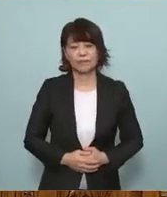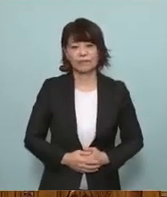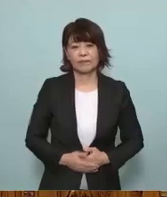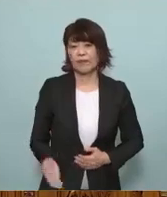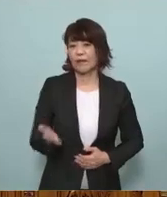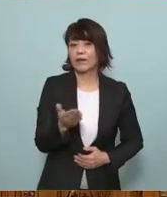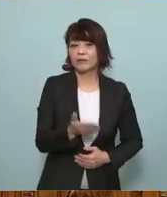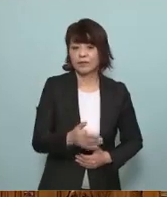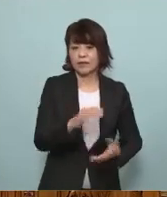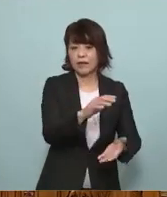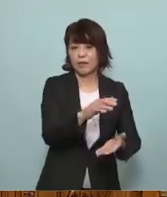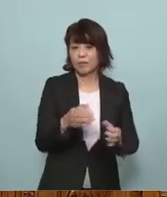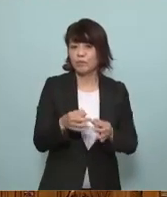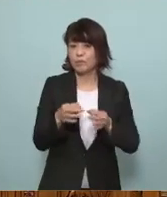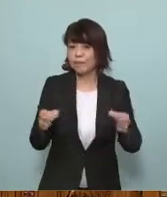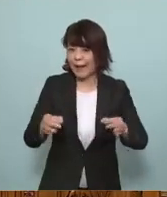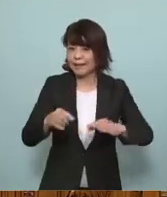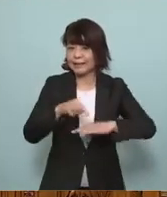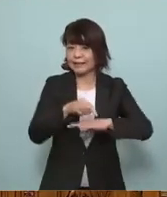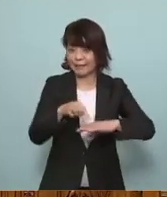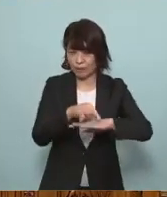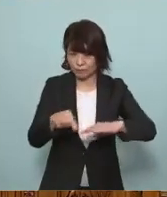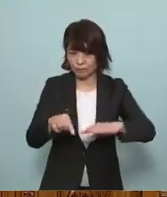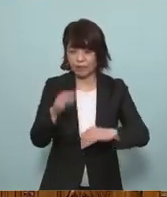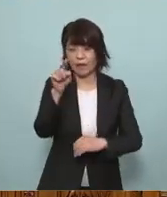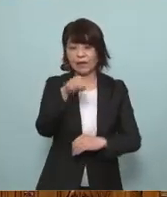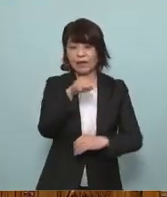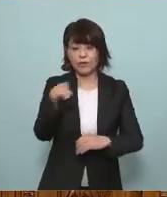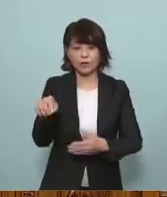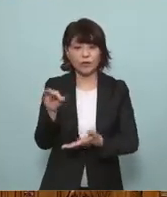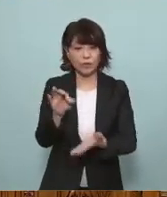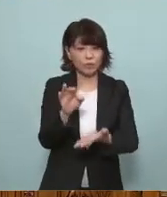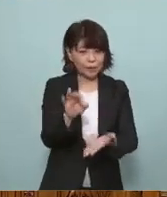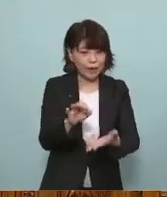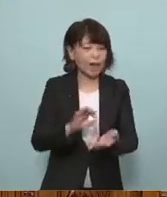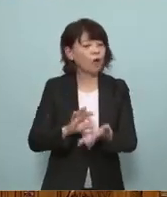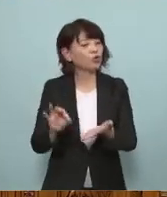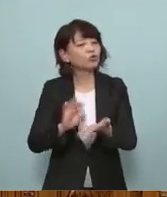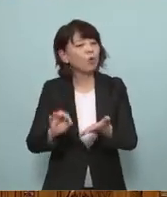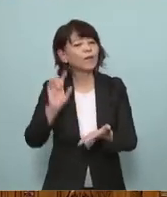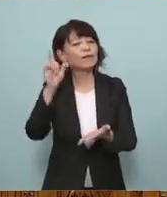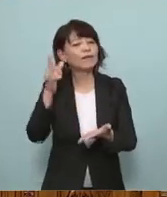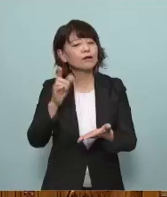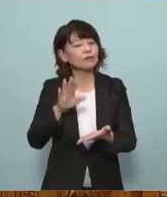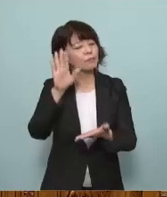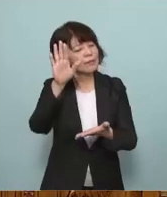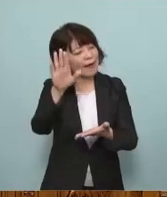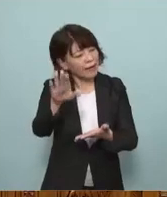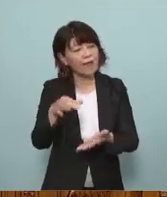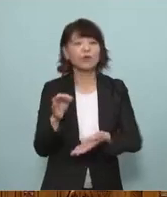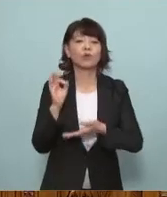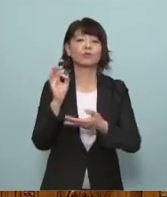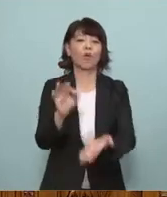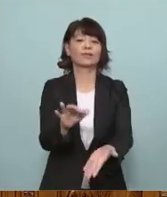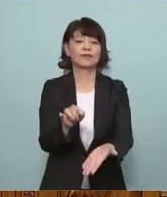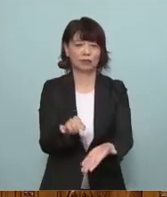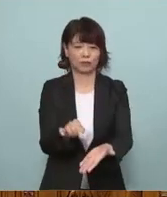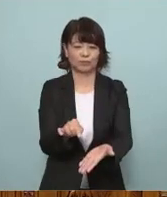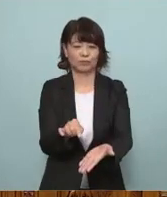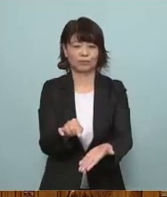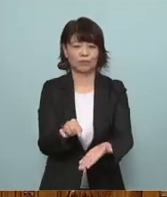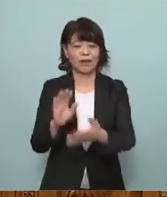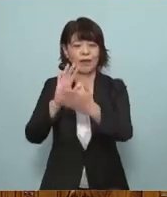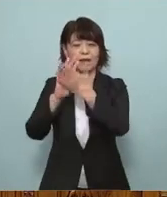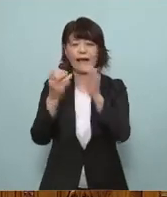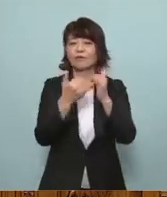次に、分配戦略です。人への分配はコストではなく、未来への投資です。官と